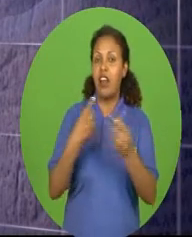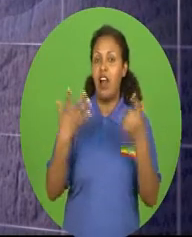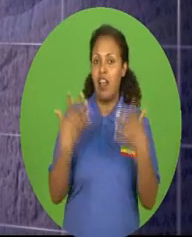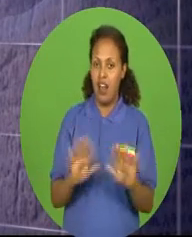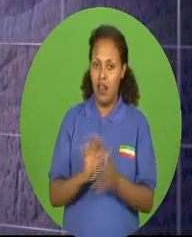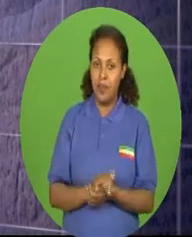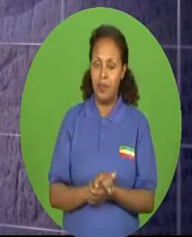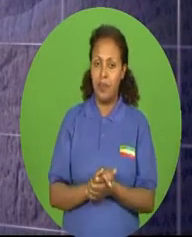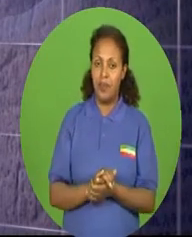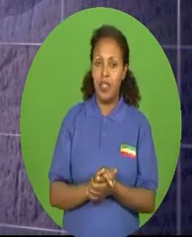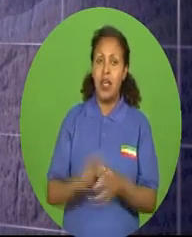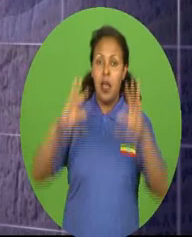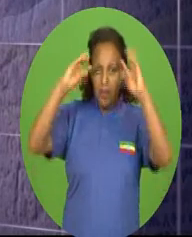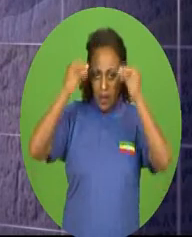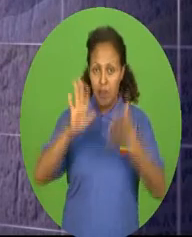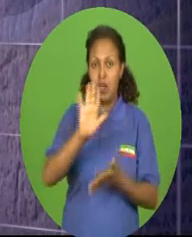እንዲቻል ተነጋግረናል።